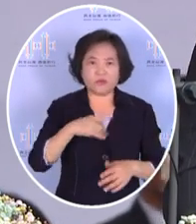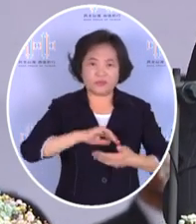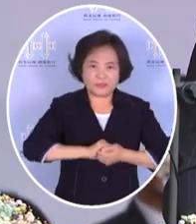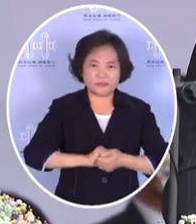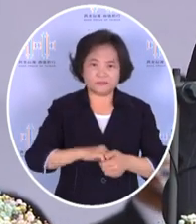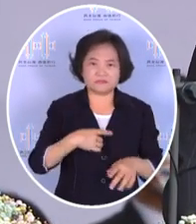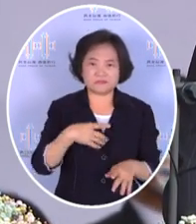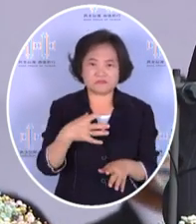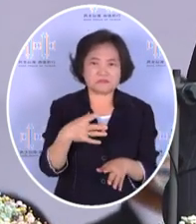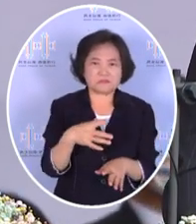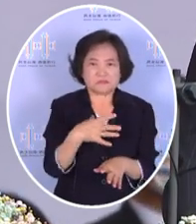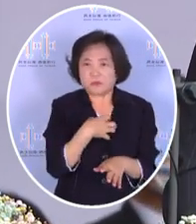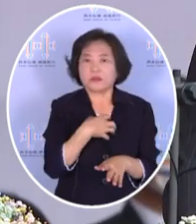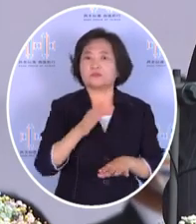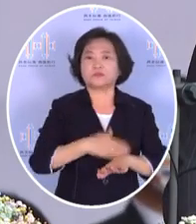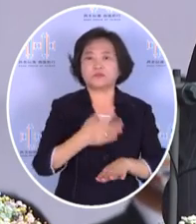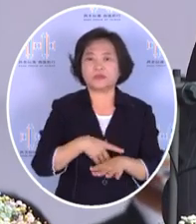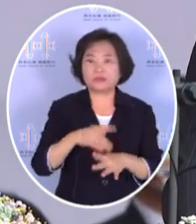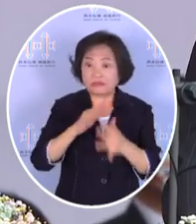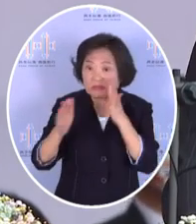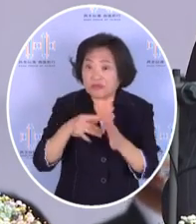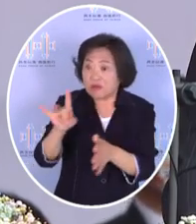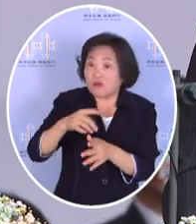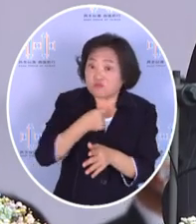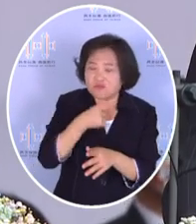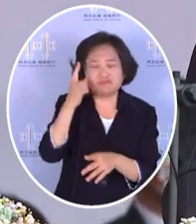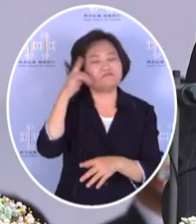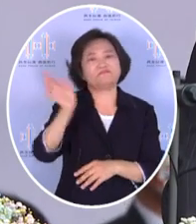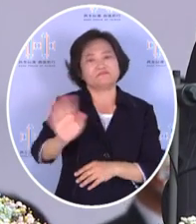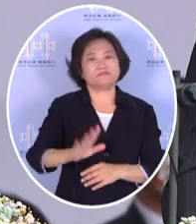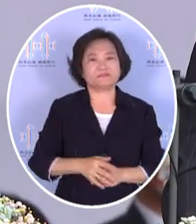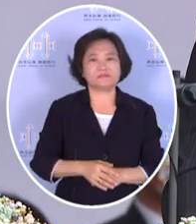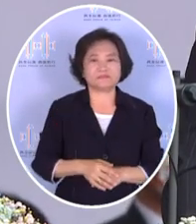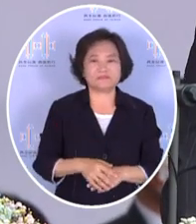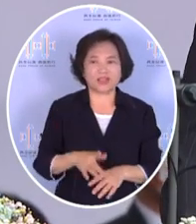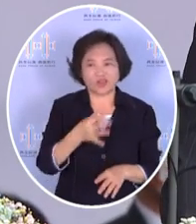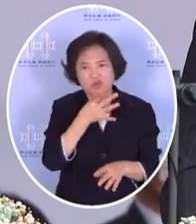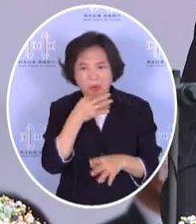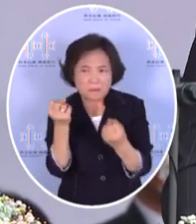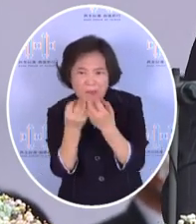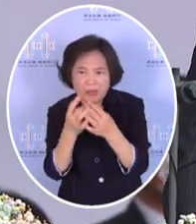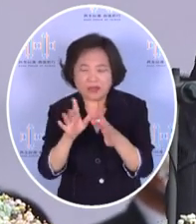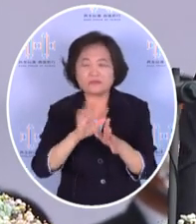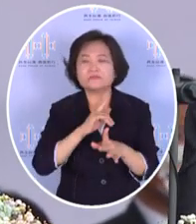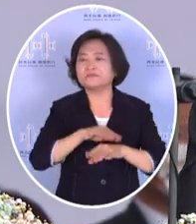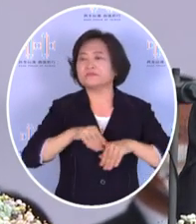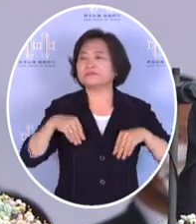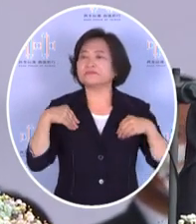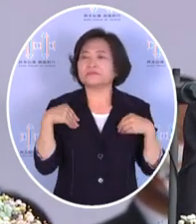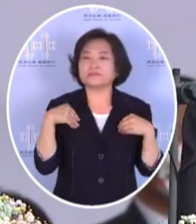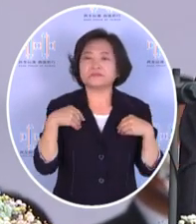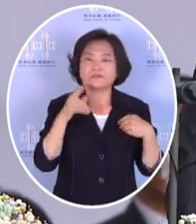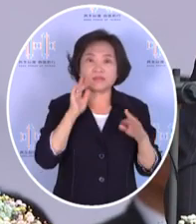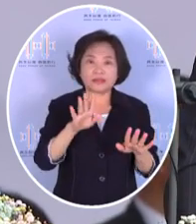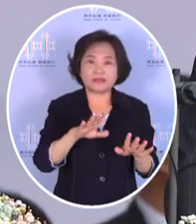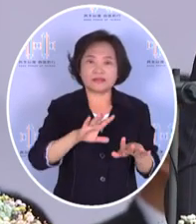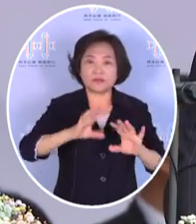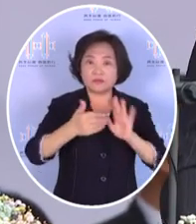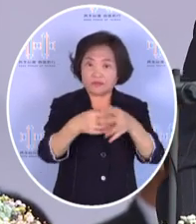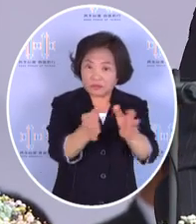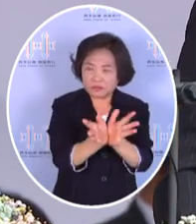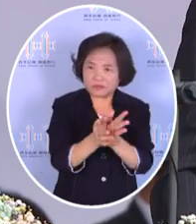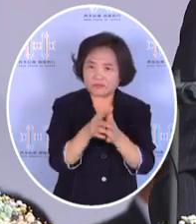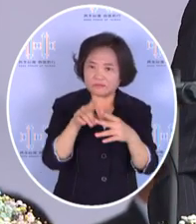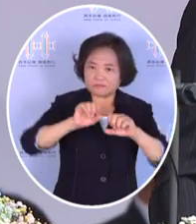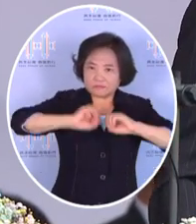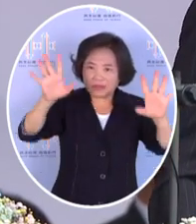畏战、不求战的原则，避免擦枪走火， 国防部也会适时的发布共军的动